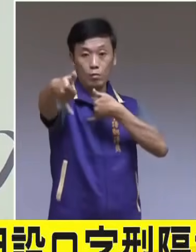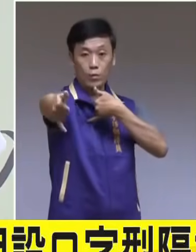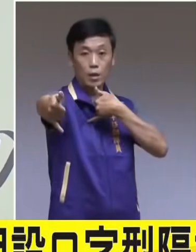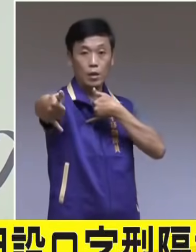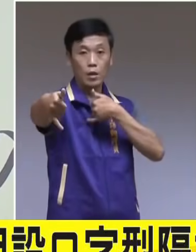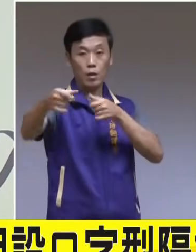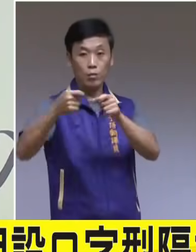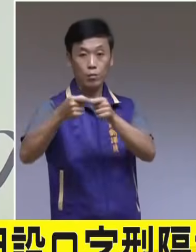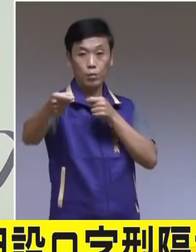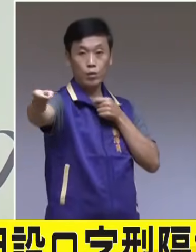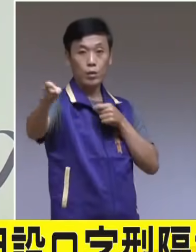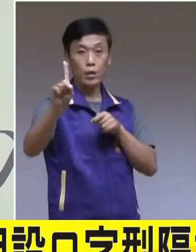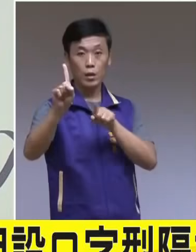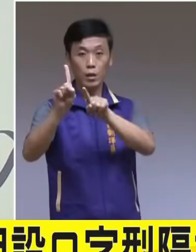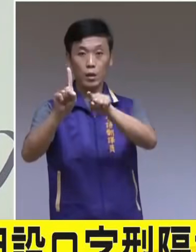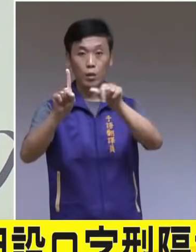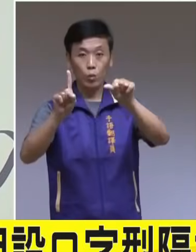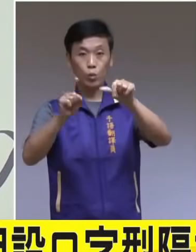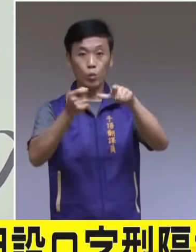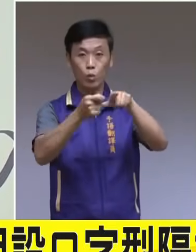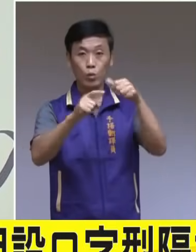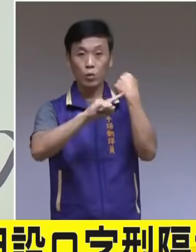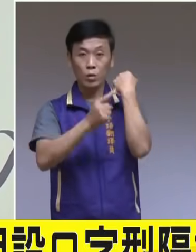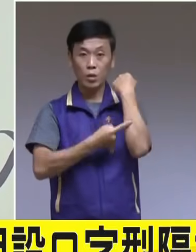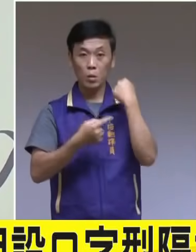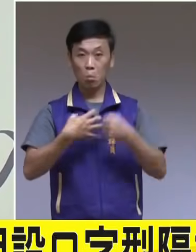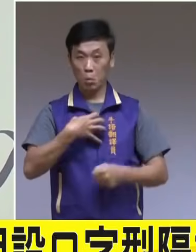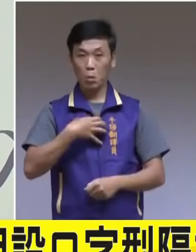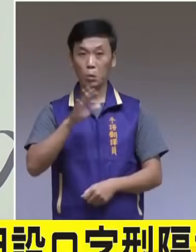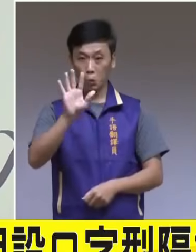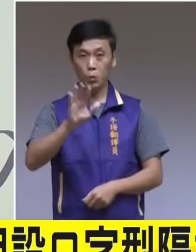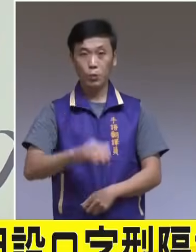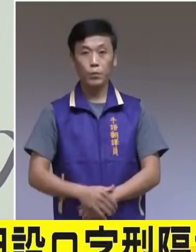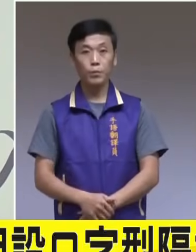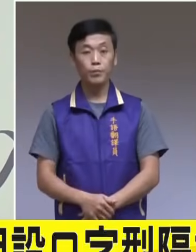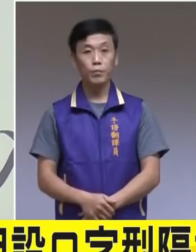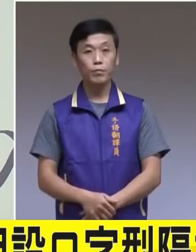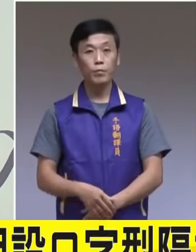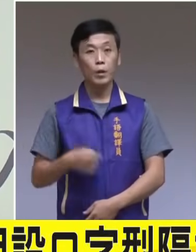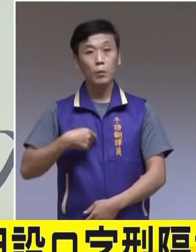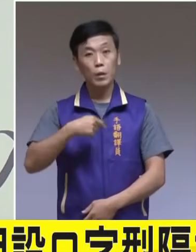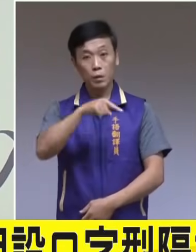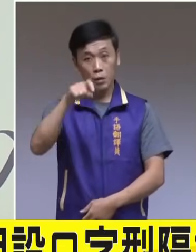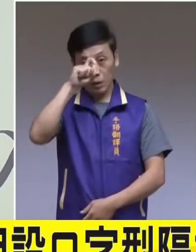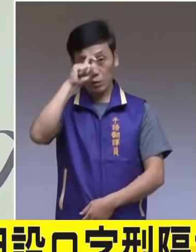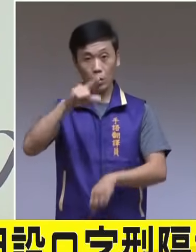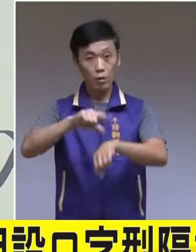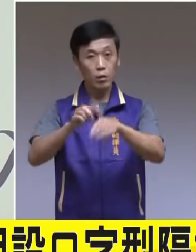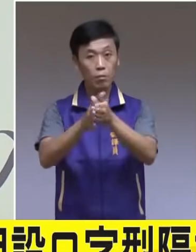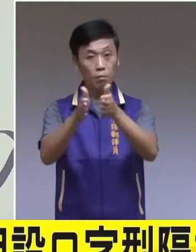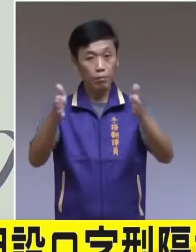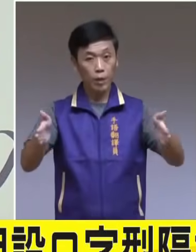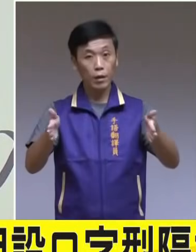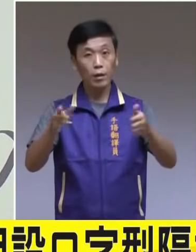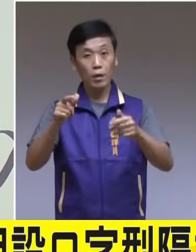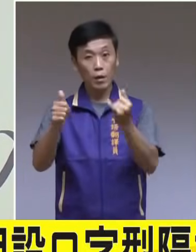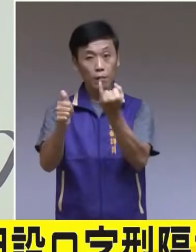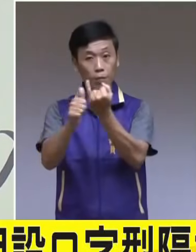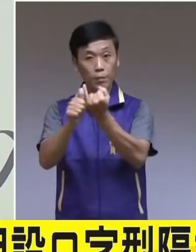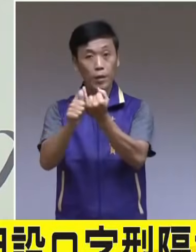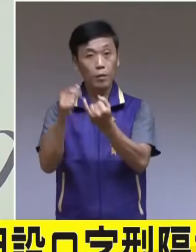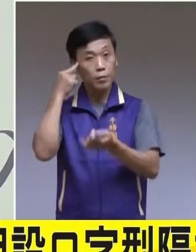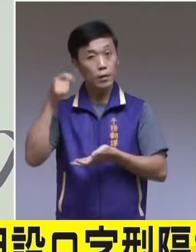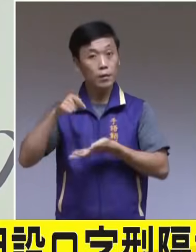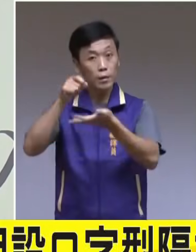边 1.5 公尺其实是有风险，所以我们在建议在这一段时间的婚宴建议暂